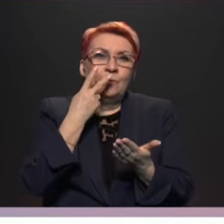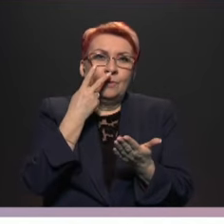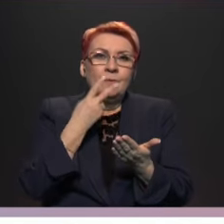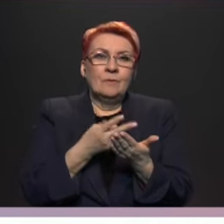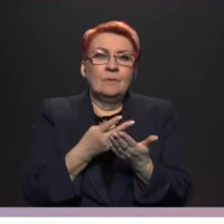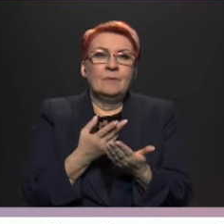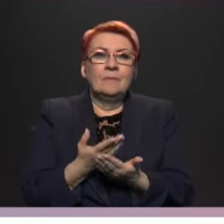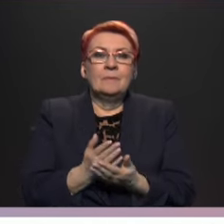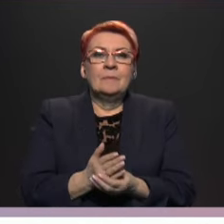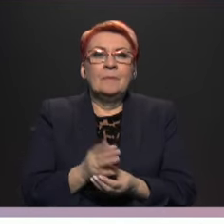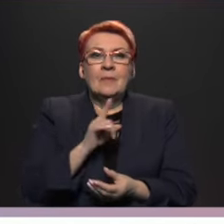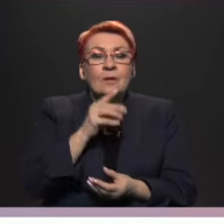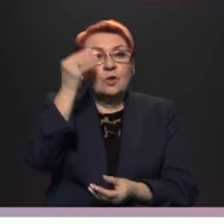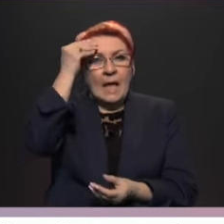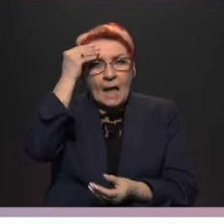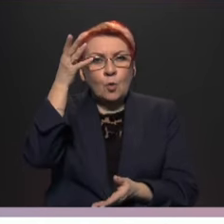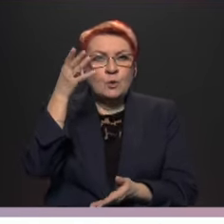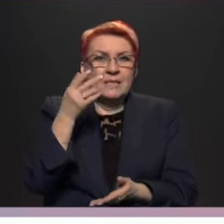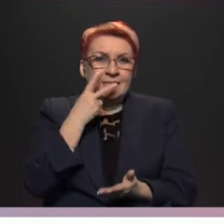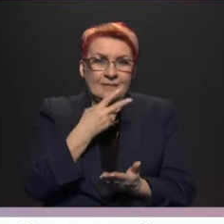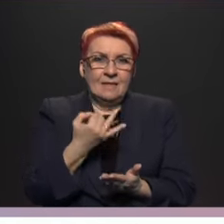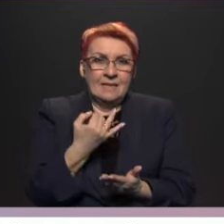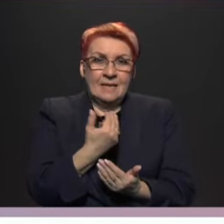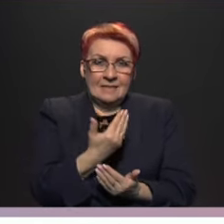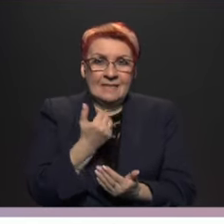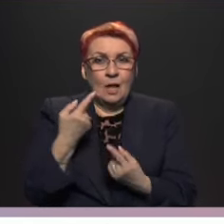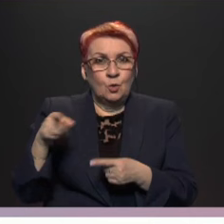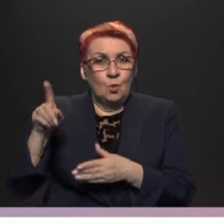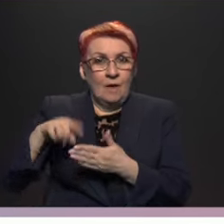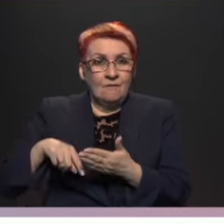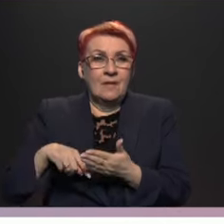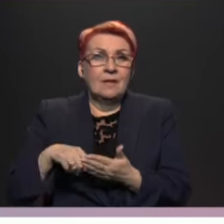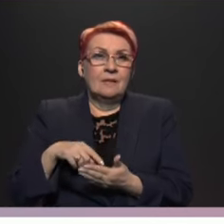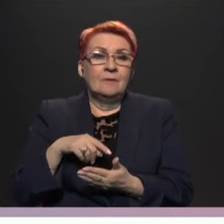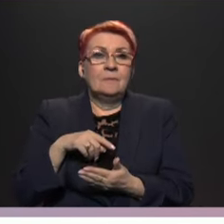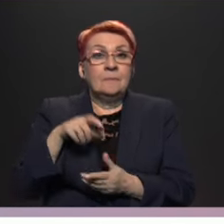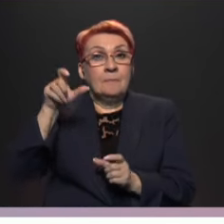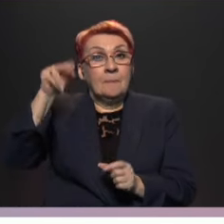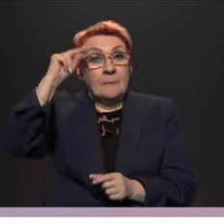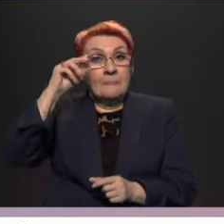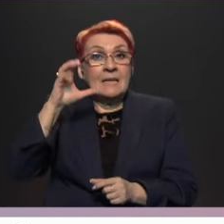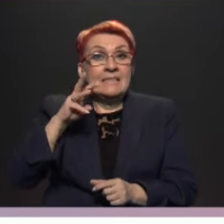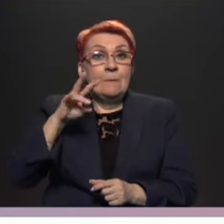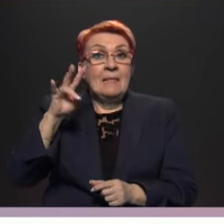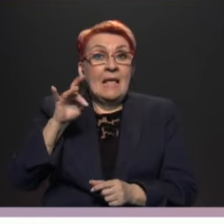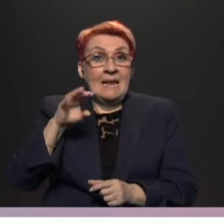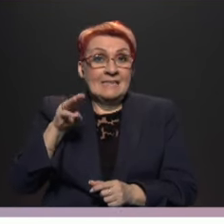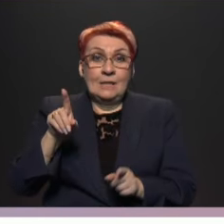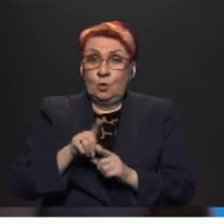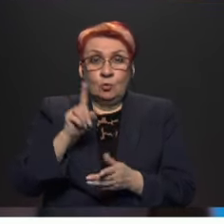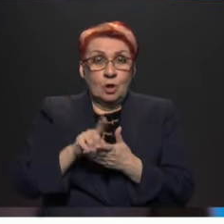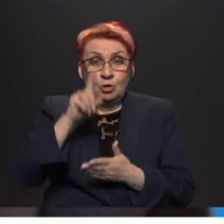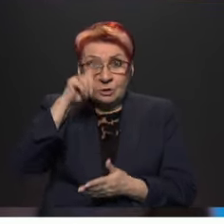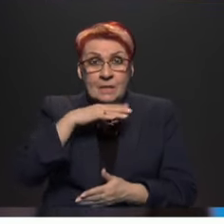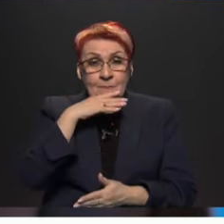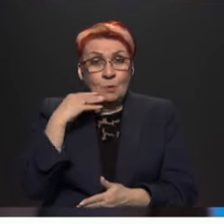ради эрудиции какой-то, да, в общем-то, и семинаристы тоже должны знать многое, и в том